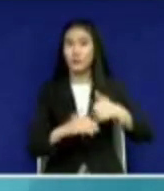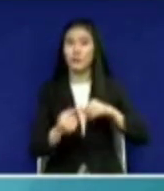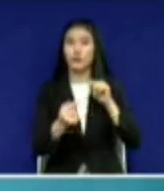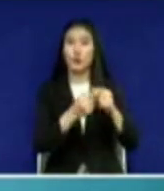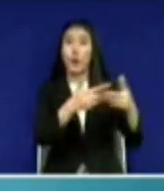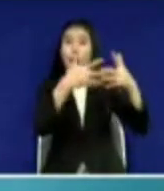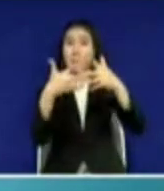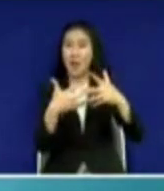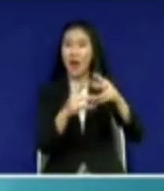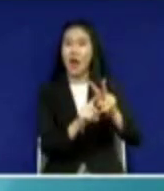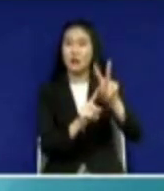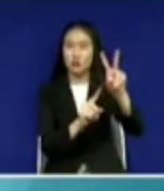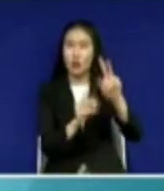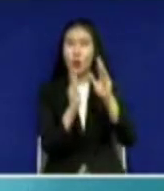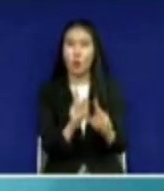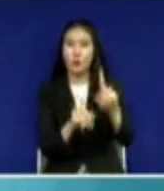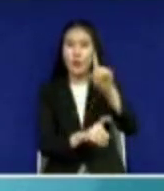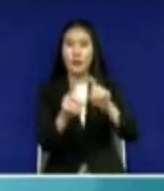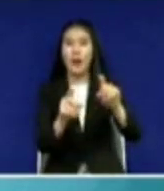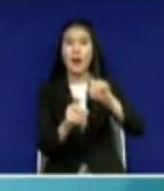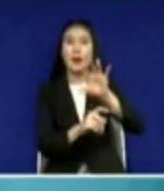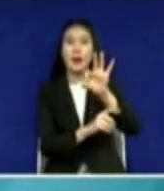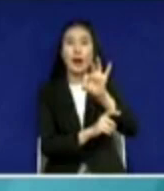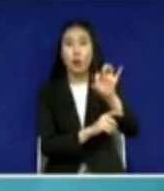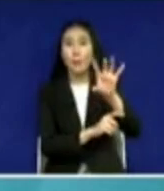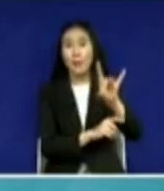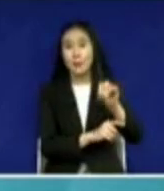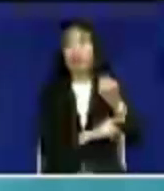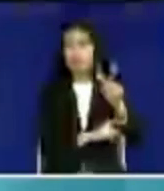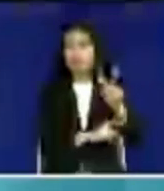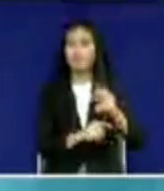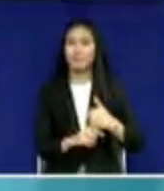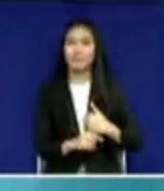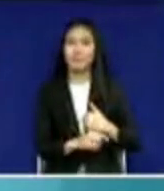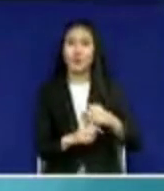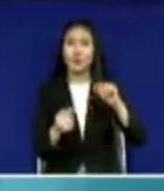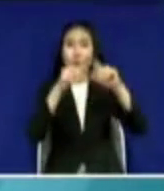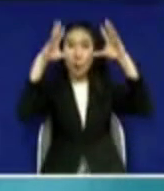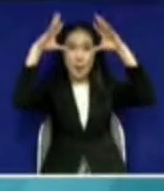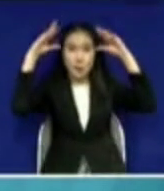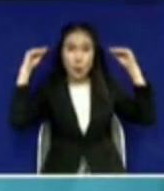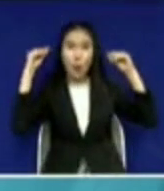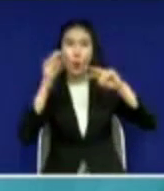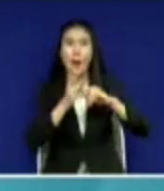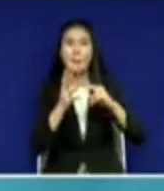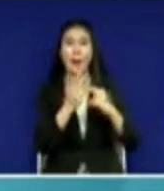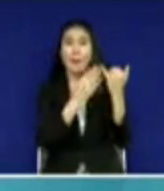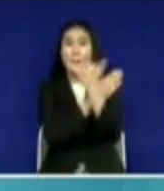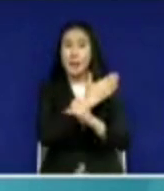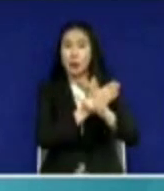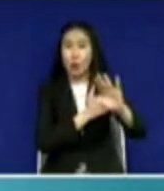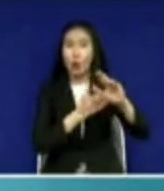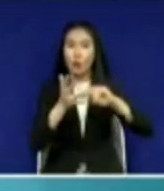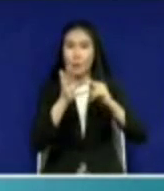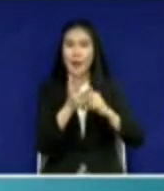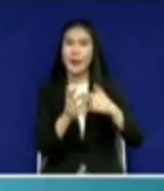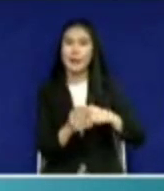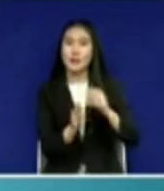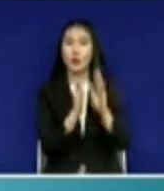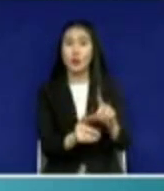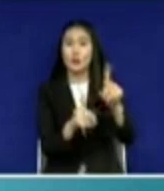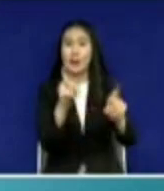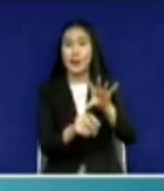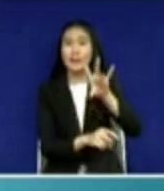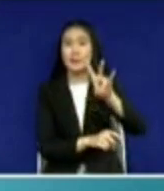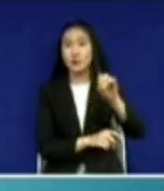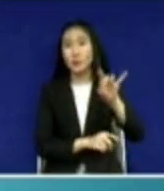นอันดับ2นะคะอยู่ที่982คนและเม็กซิโกค่ะเสียชีวิตอยู่ที่708คนค่ะ